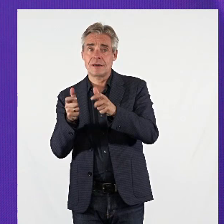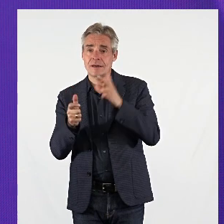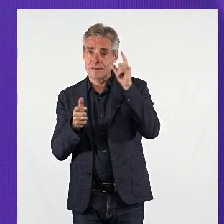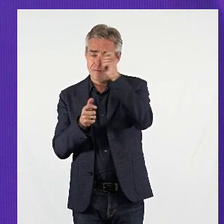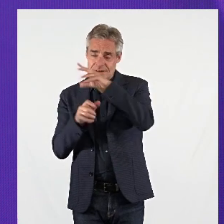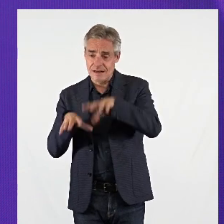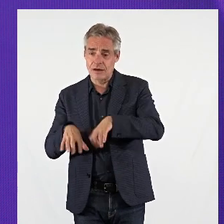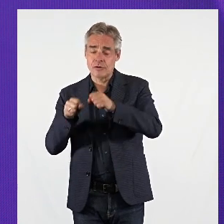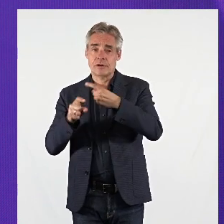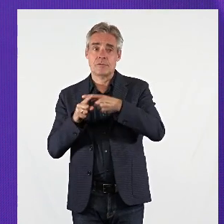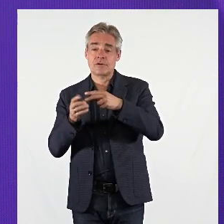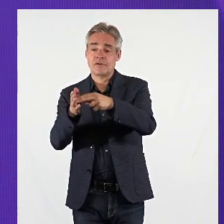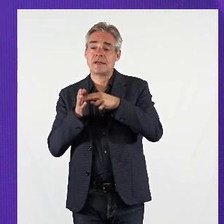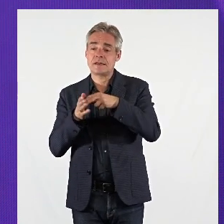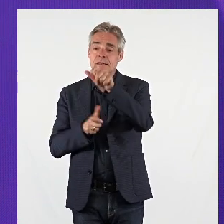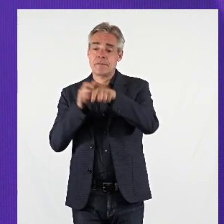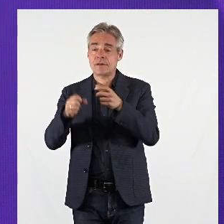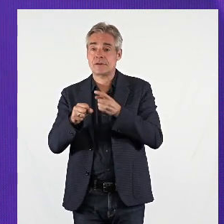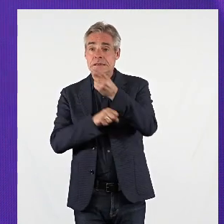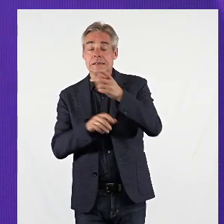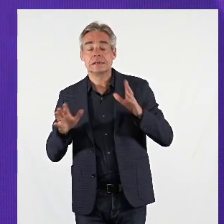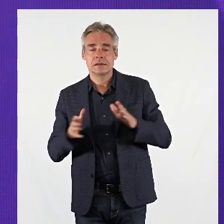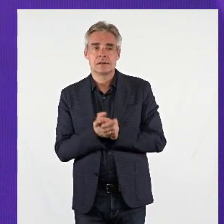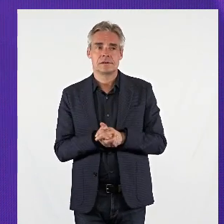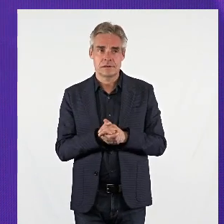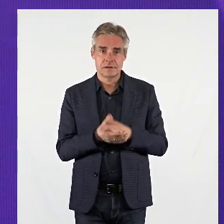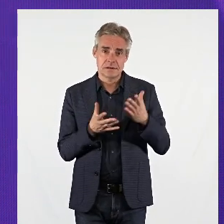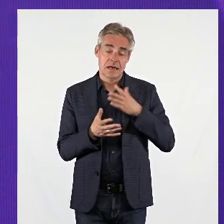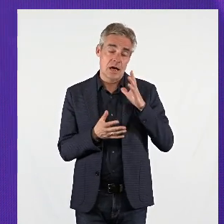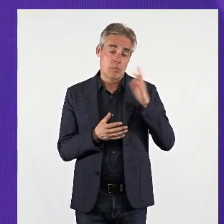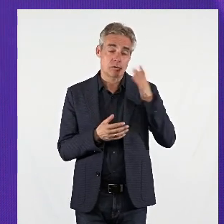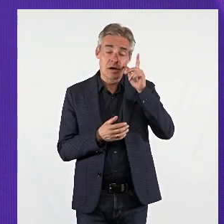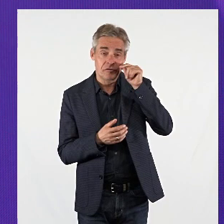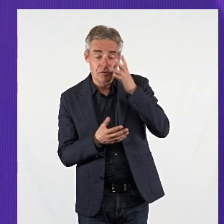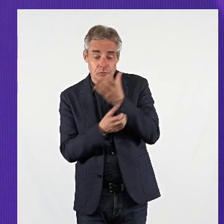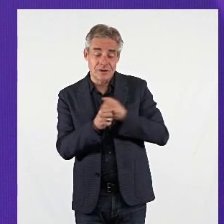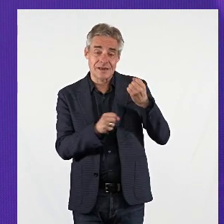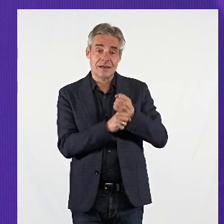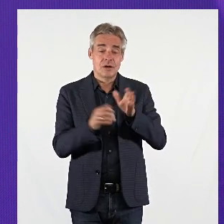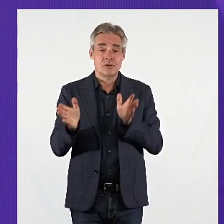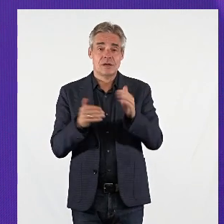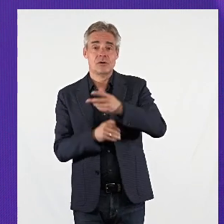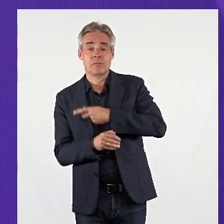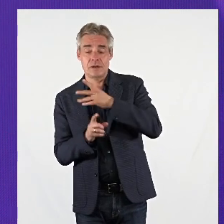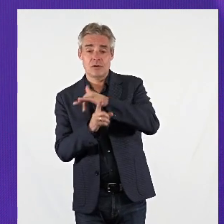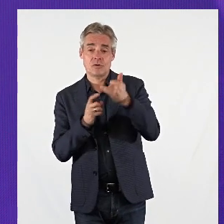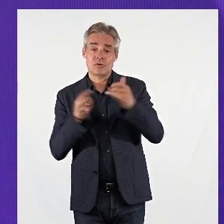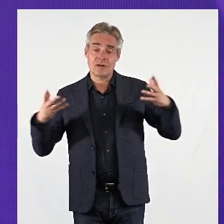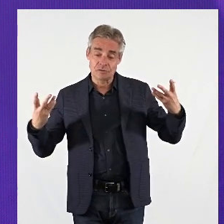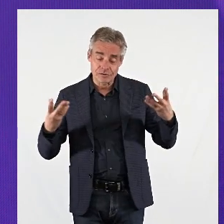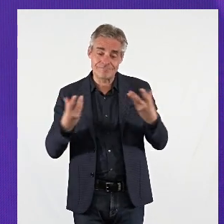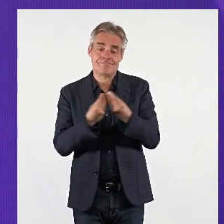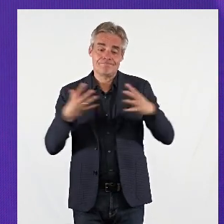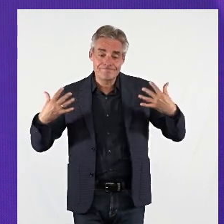et à fidéliser les personnels. Voilà. Donc là, il y a un effort de consolidation du secteur médico-social qui est devant nous et